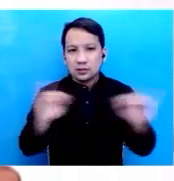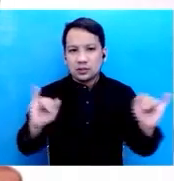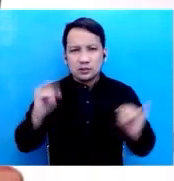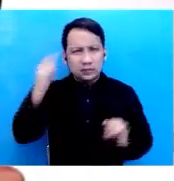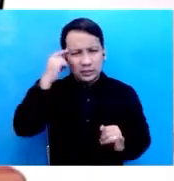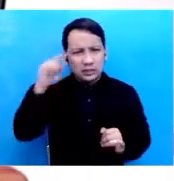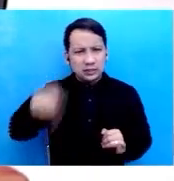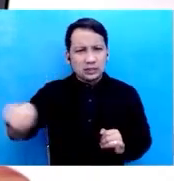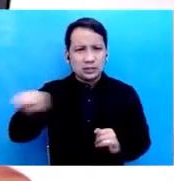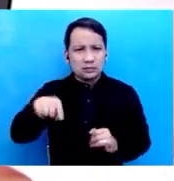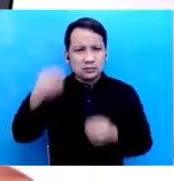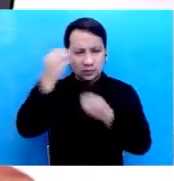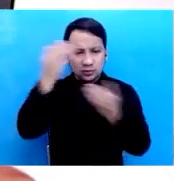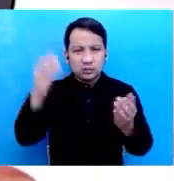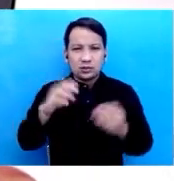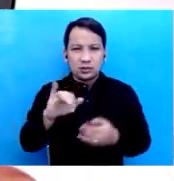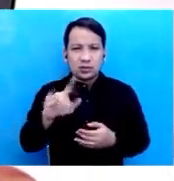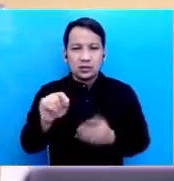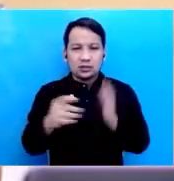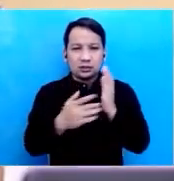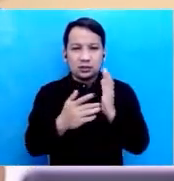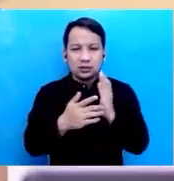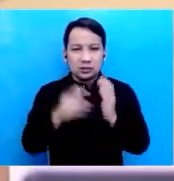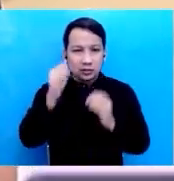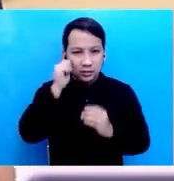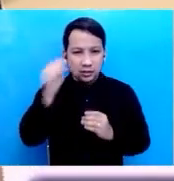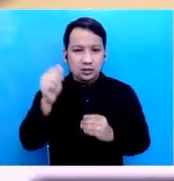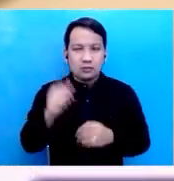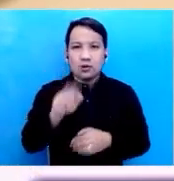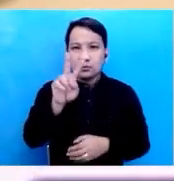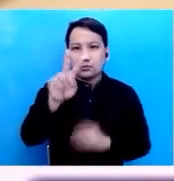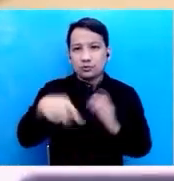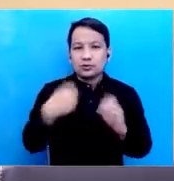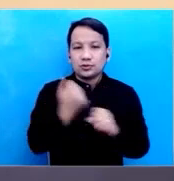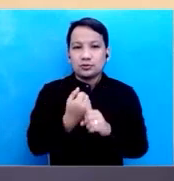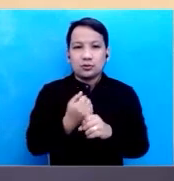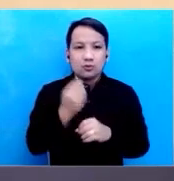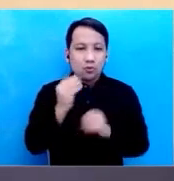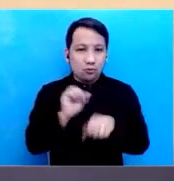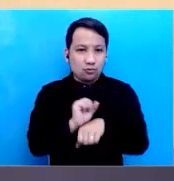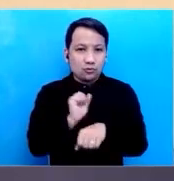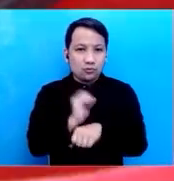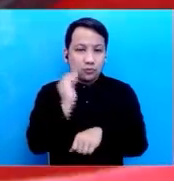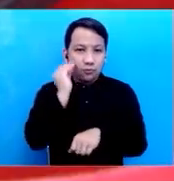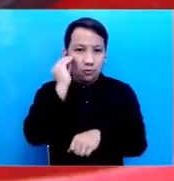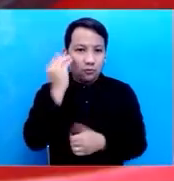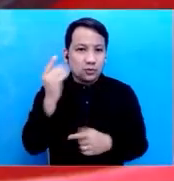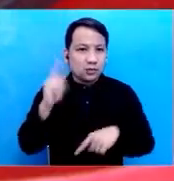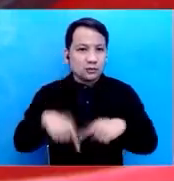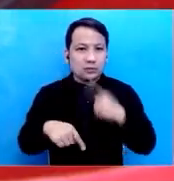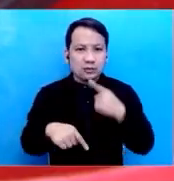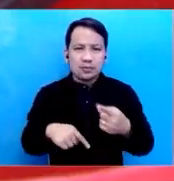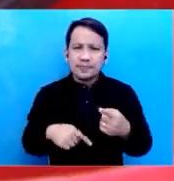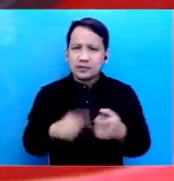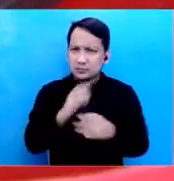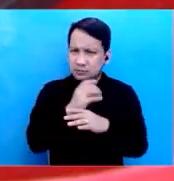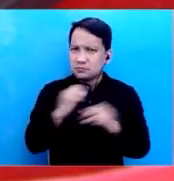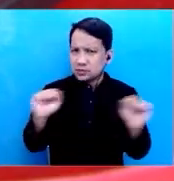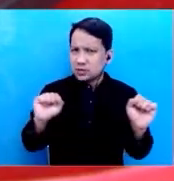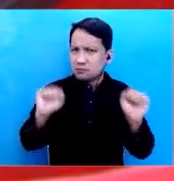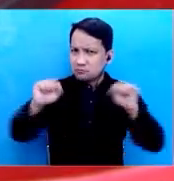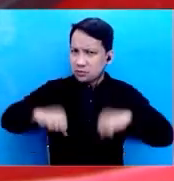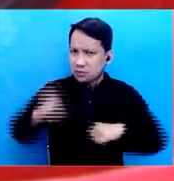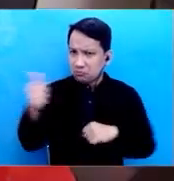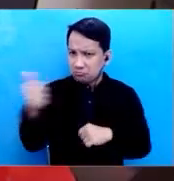ng information technology sa si Arnold. Higit 2 taon na kasi siyang work from home. Hindi niya tiyak kung ligtas na bang mag-uwian